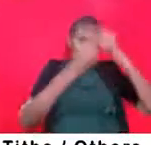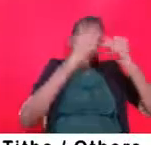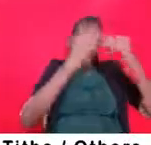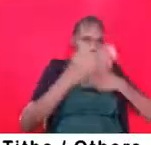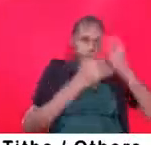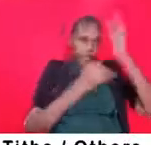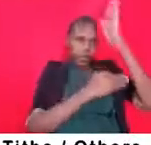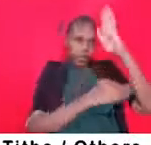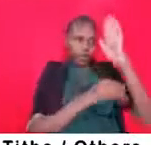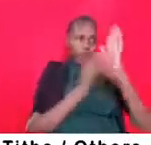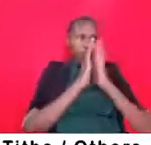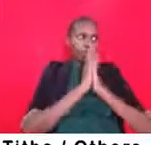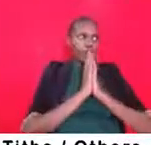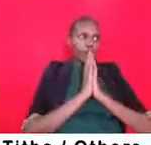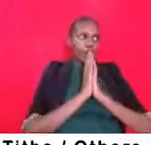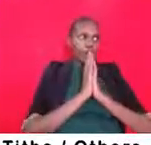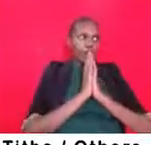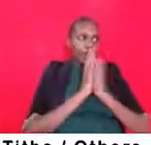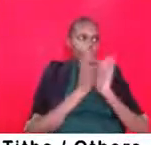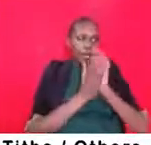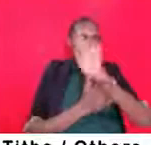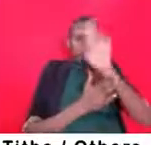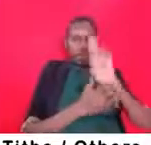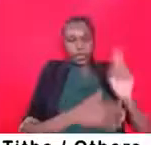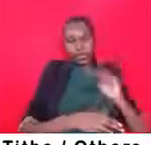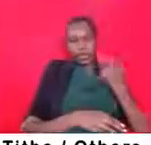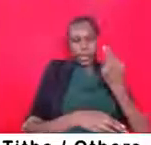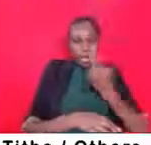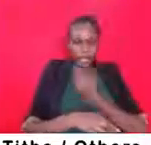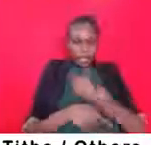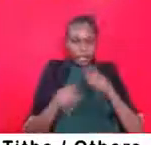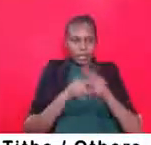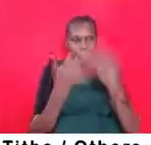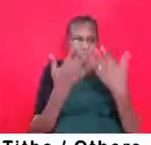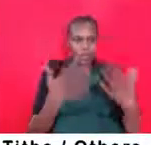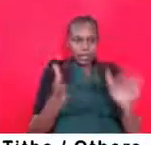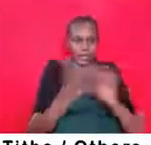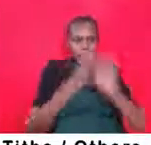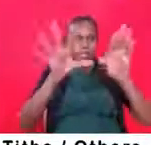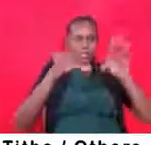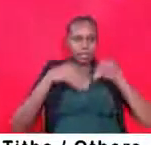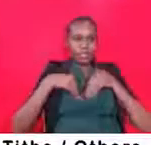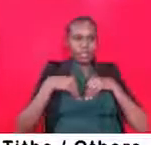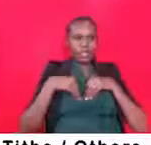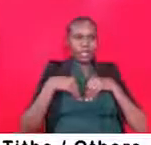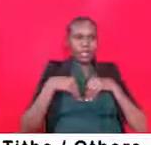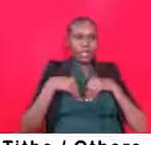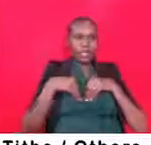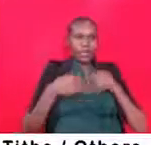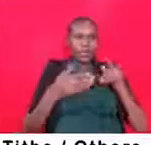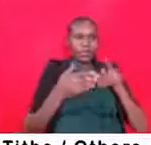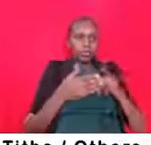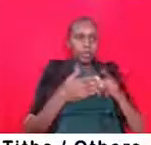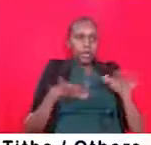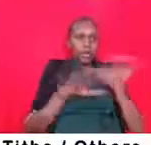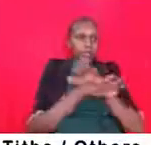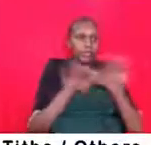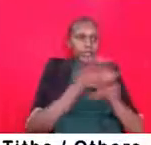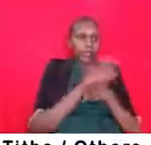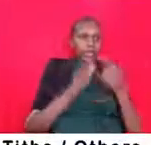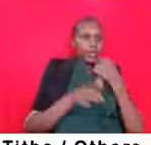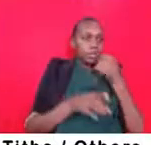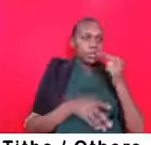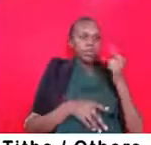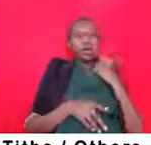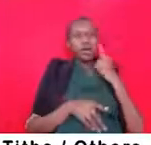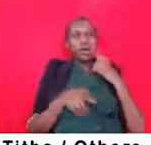na tuomba ututumie kama vyombo ambavyo vimekubalika. Wacha maneno ya vinyo vyetu na mawazo